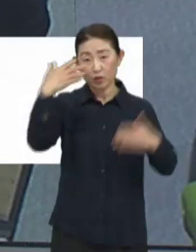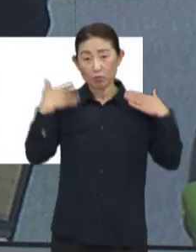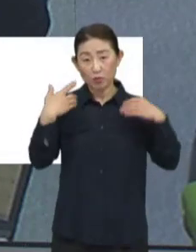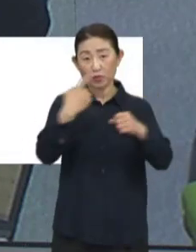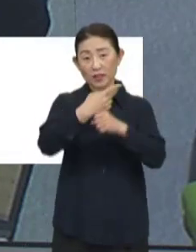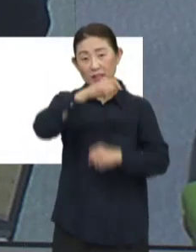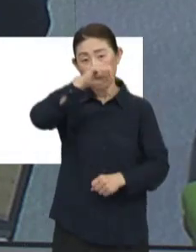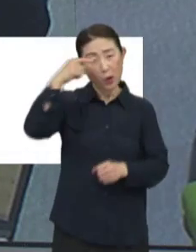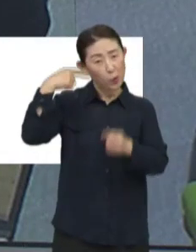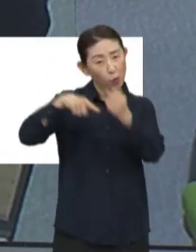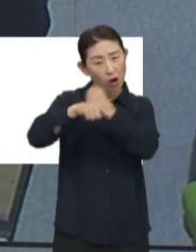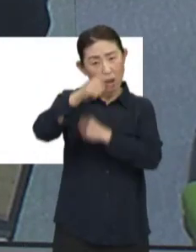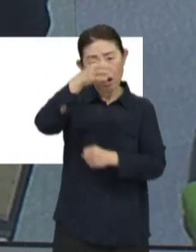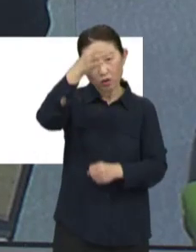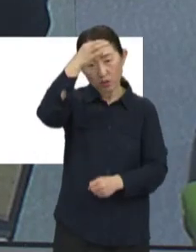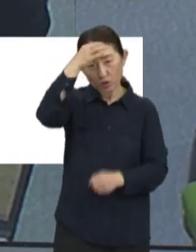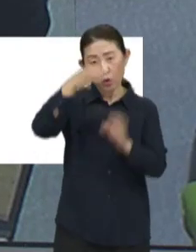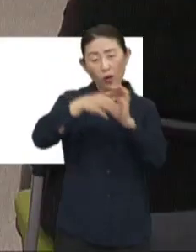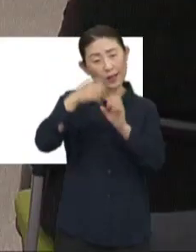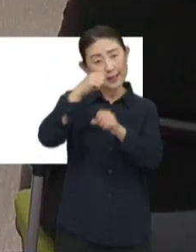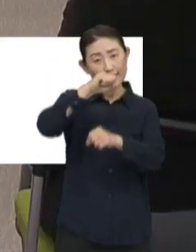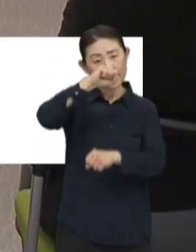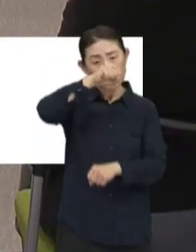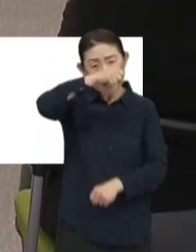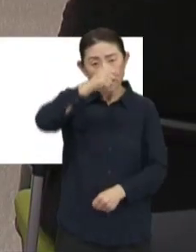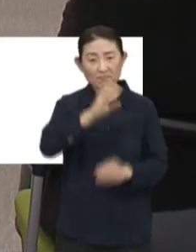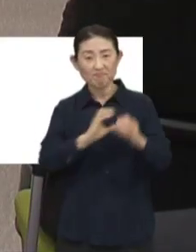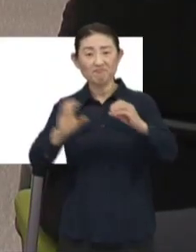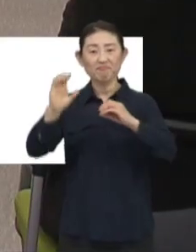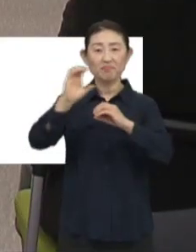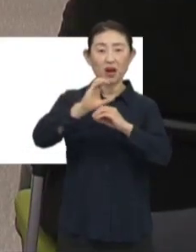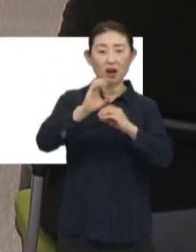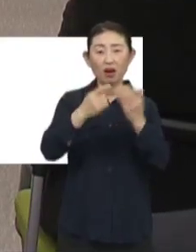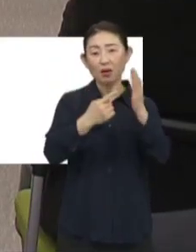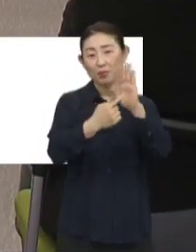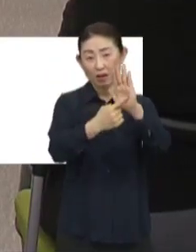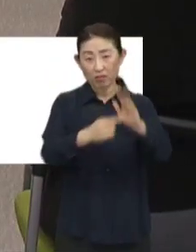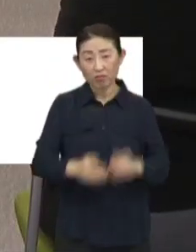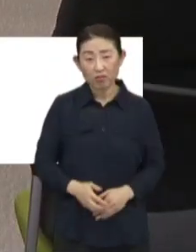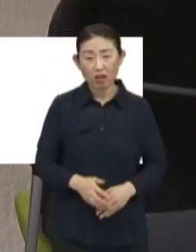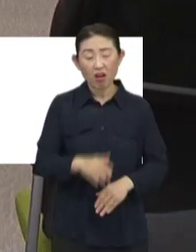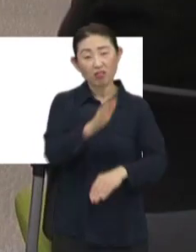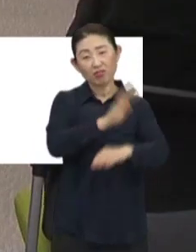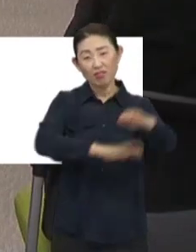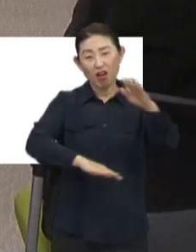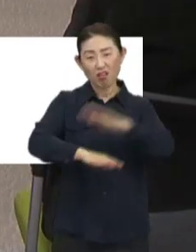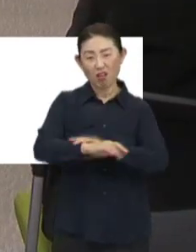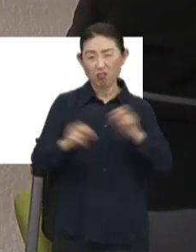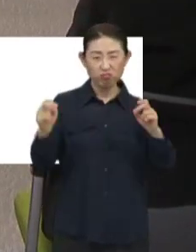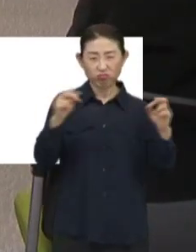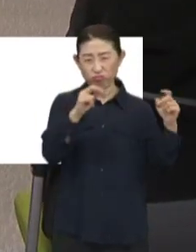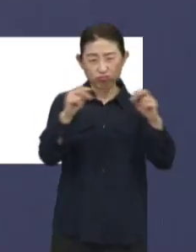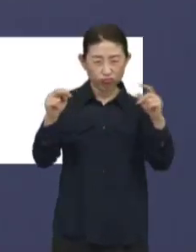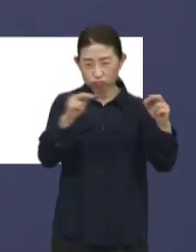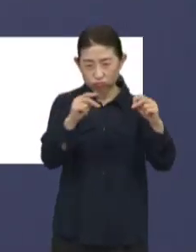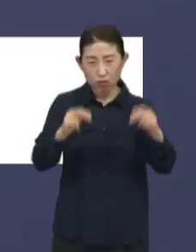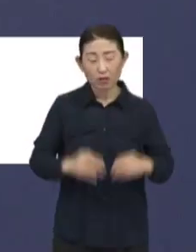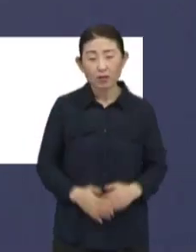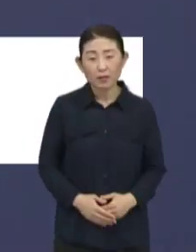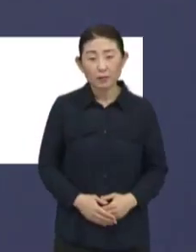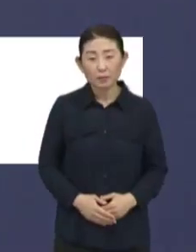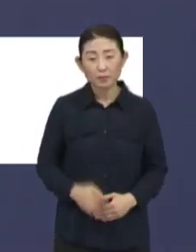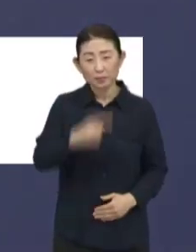정부가 내년도 과학기술 분야 R&D 예산을 대폭 늘리겠다고 밝힌 것을 놓고 지역 정치권이 공방을